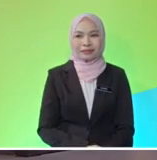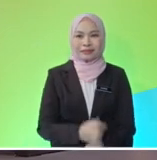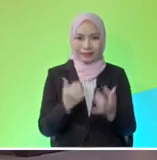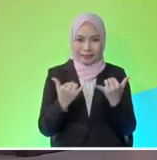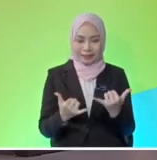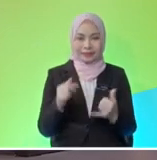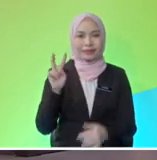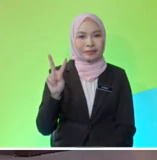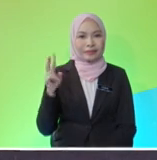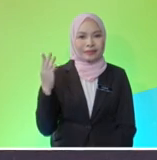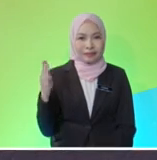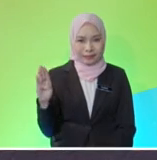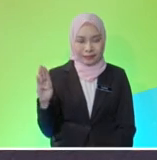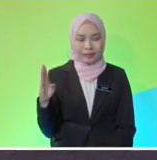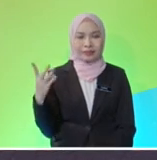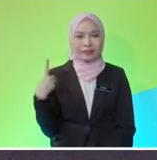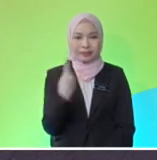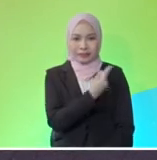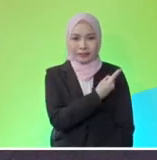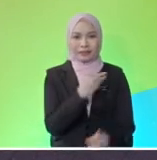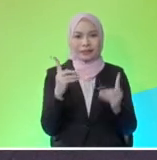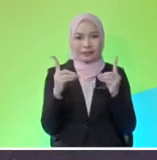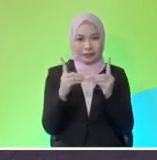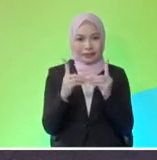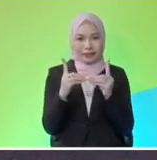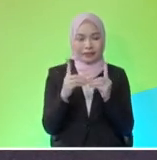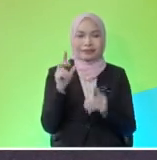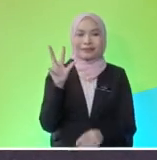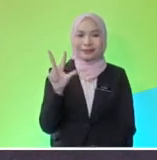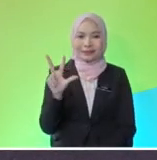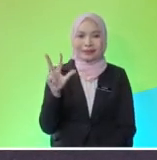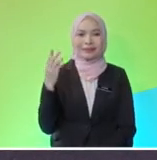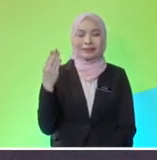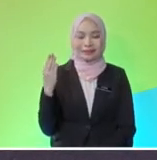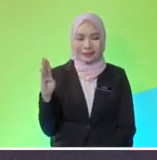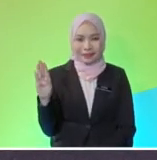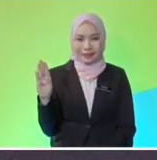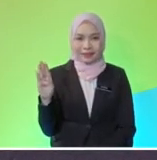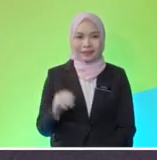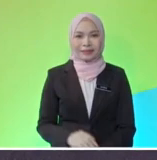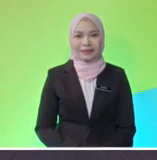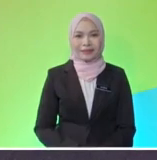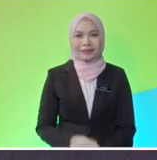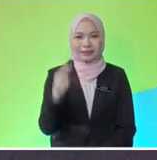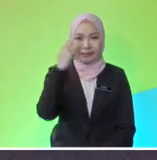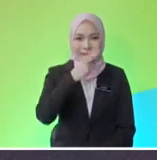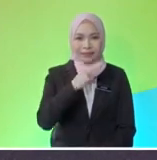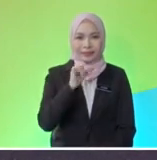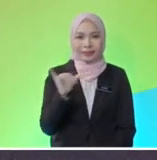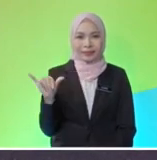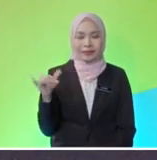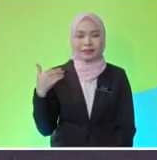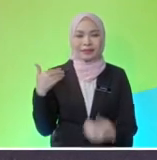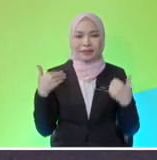Sekarang kita jumpa 13. Nampak kan? 13. Depannya ada satu dan